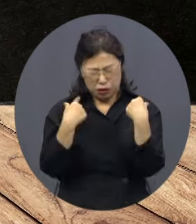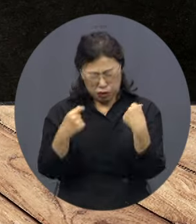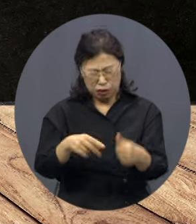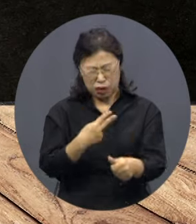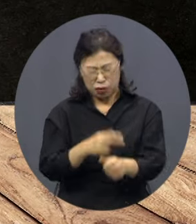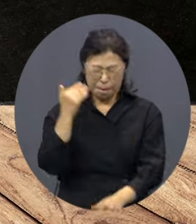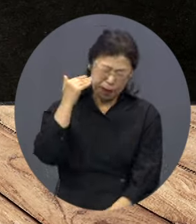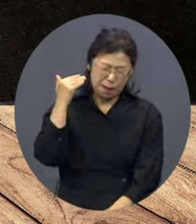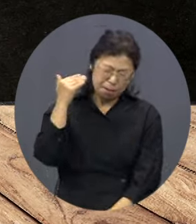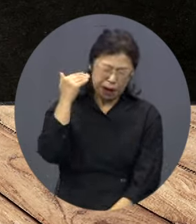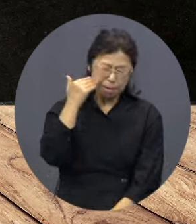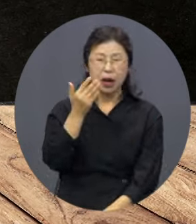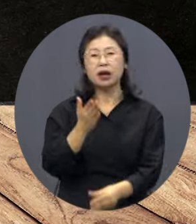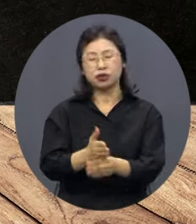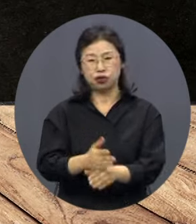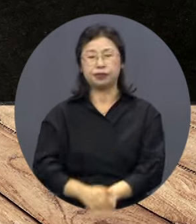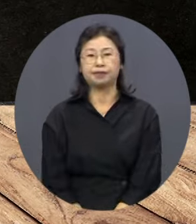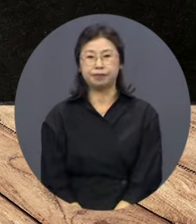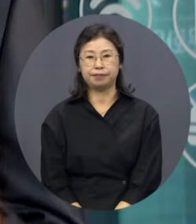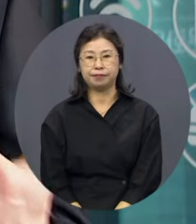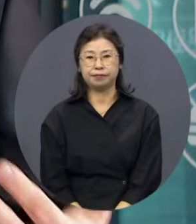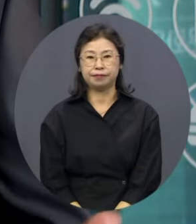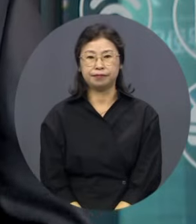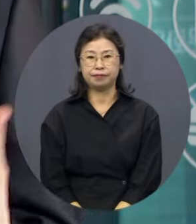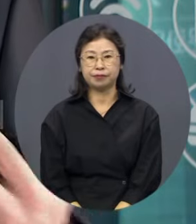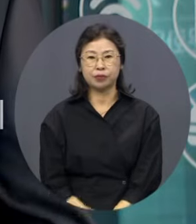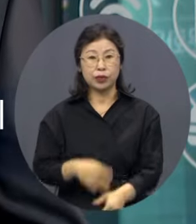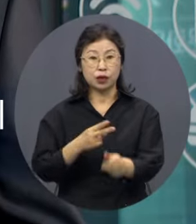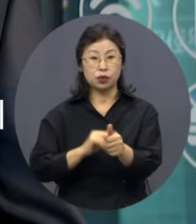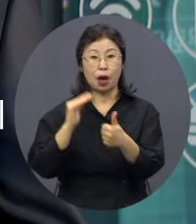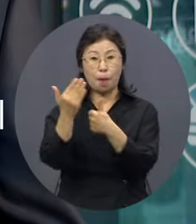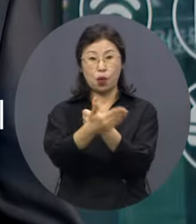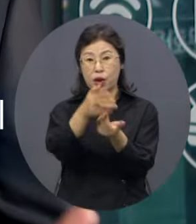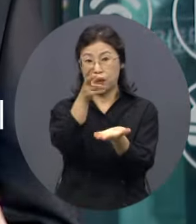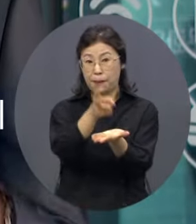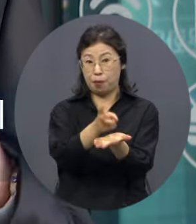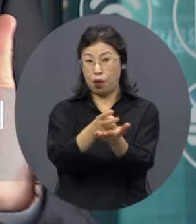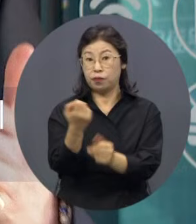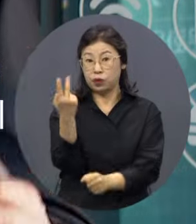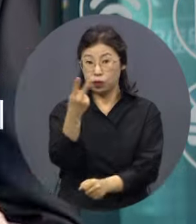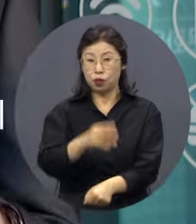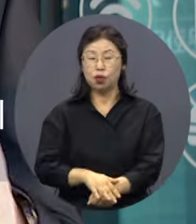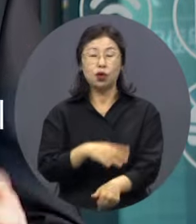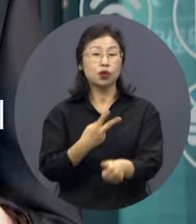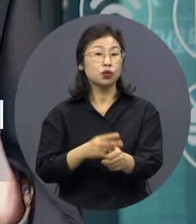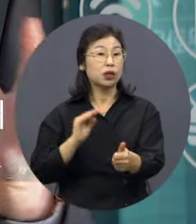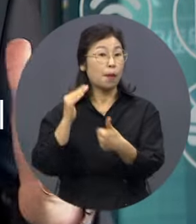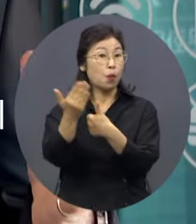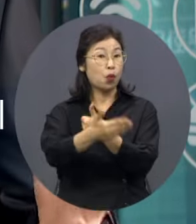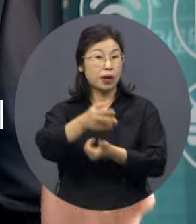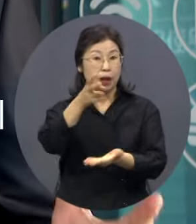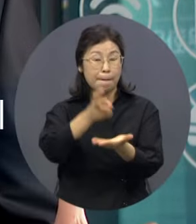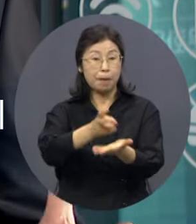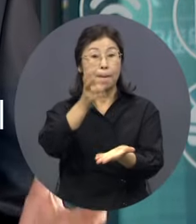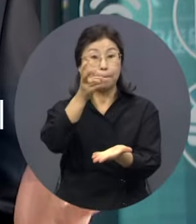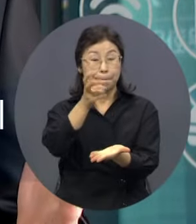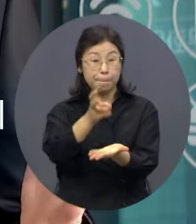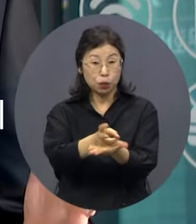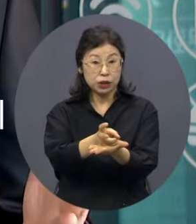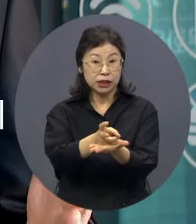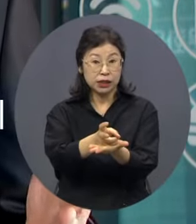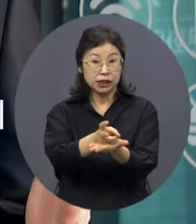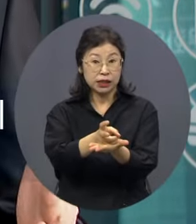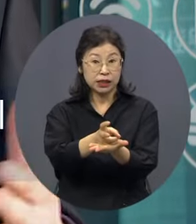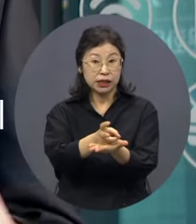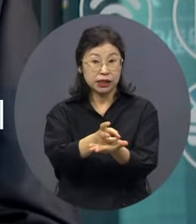침에 시달리고 있는 것으로 조사됐습니다 교사를 보호하는 법령 그리고 교사를 보호하는 법령을 이제